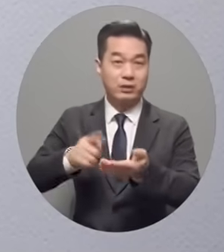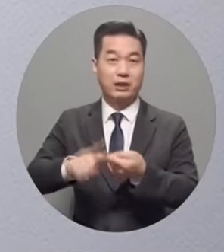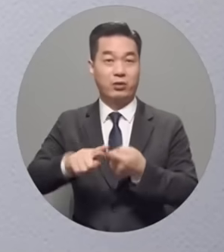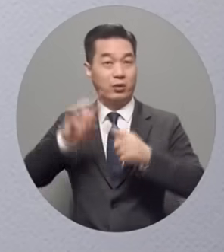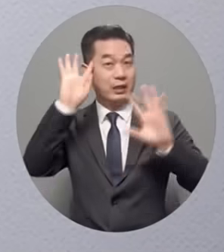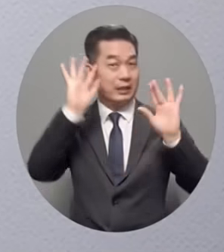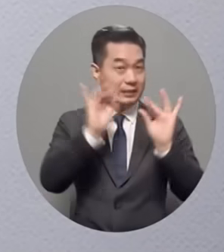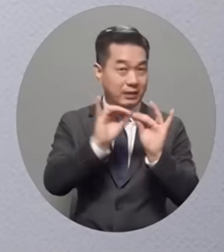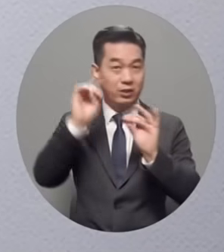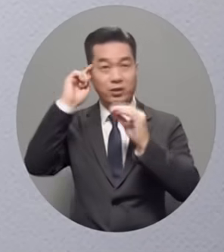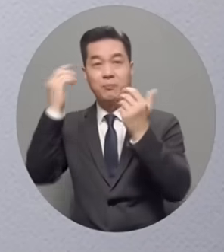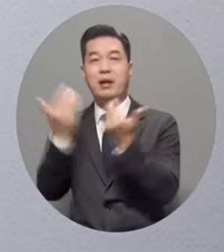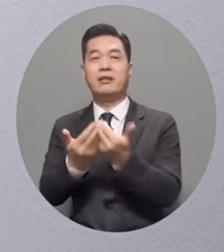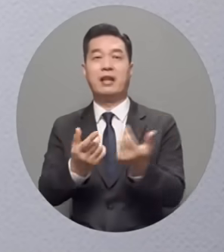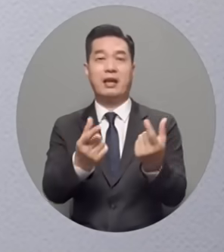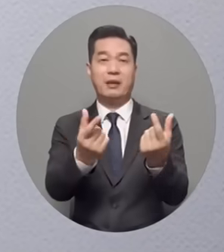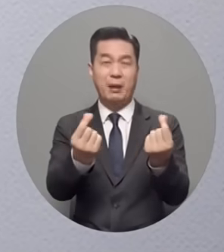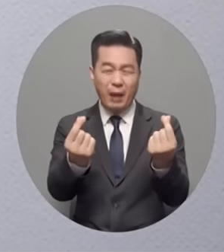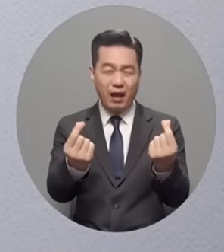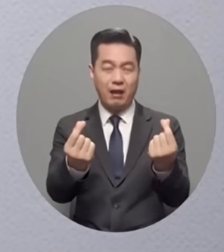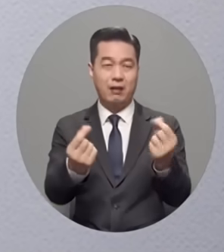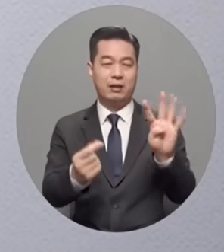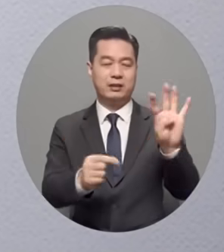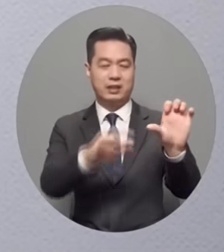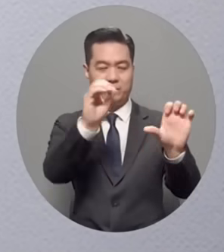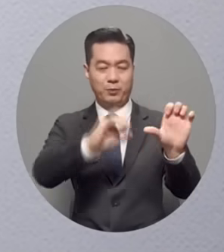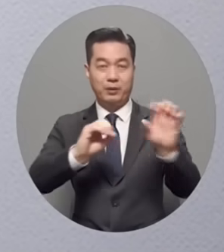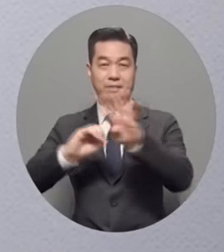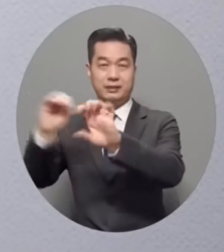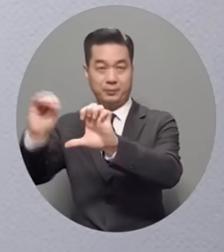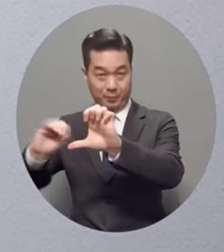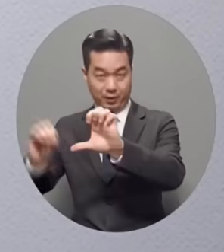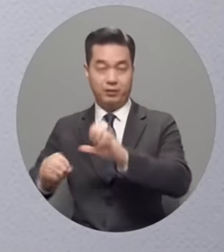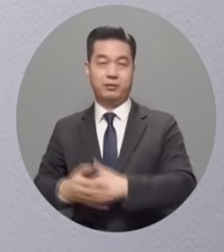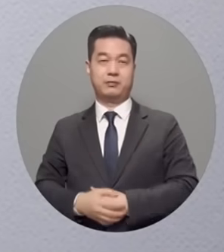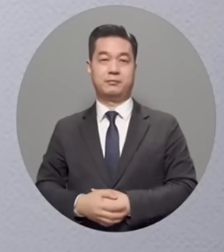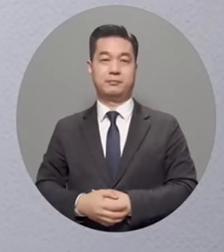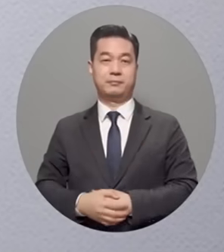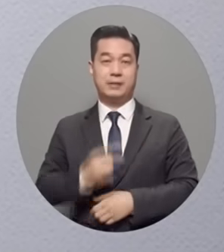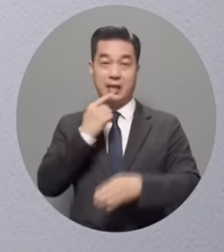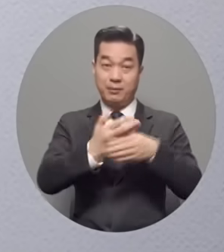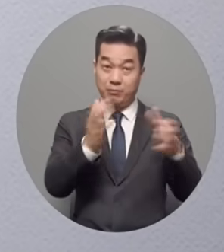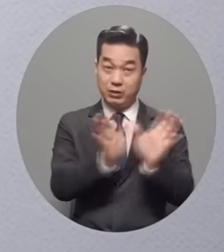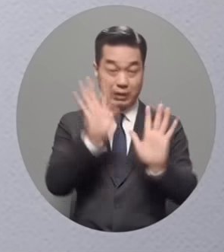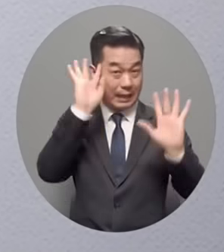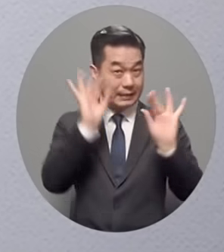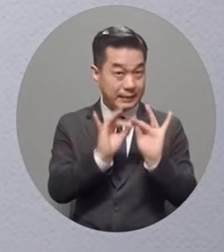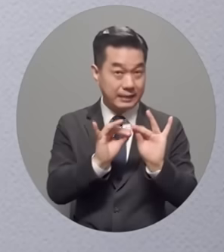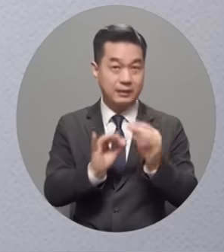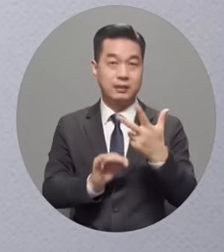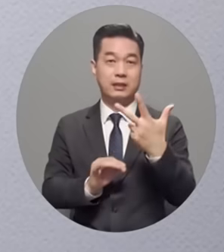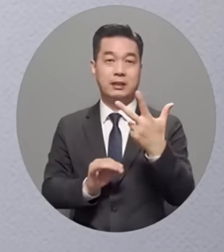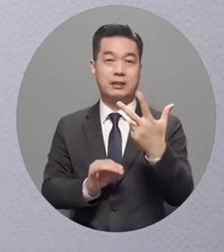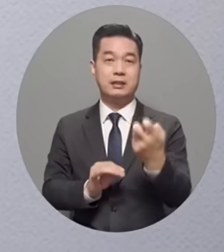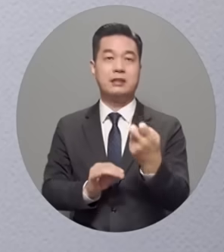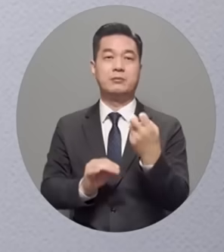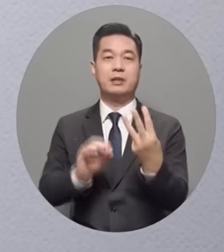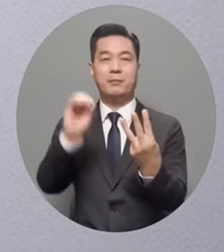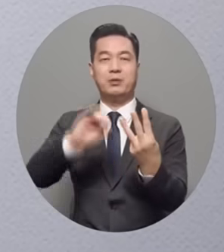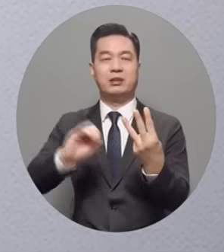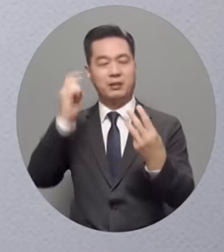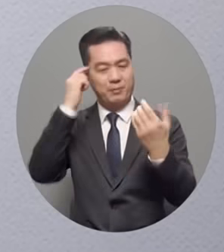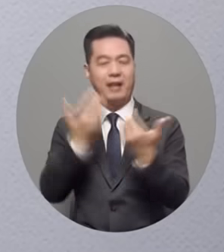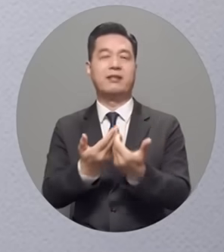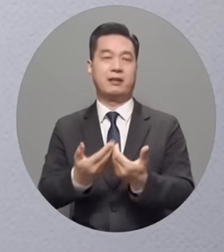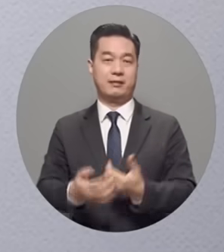찬성과 반대가 각각 45%로 같았습니다. 민주당 지지층 가운데는 73%가 반대한다고